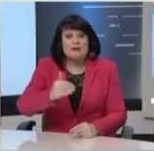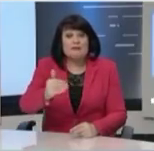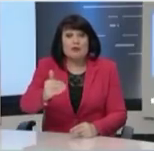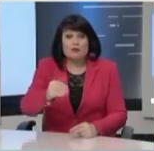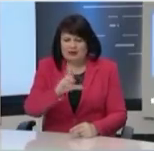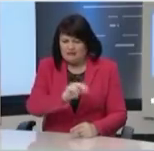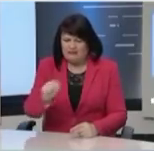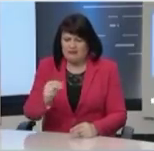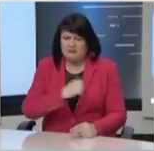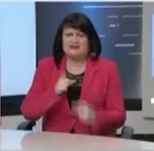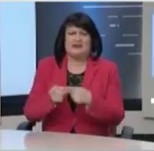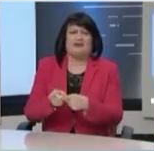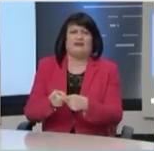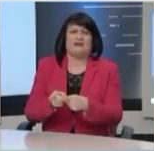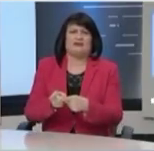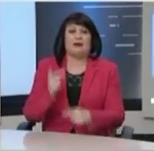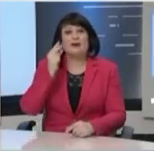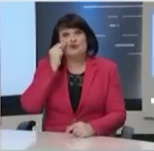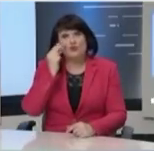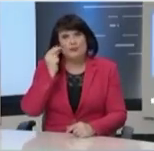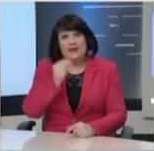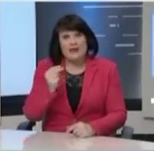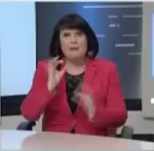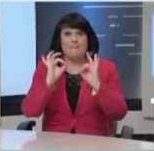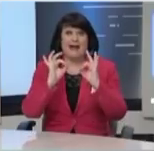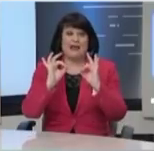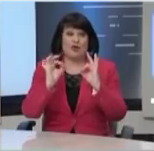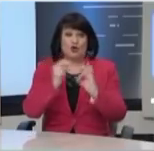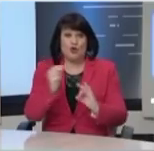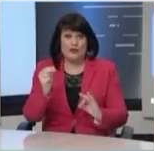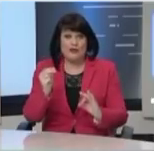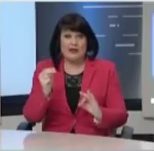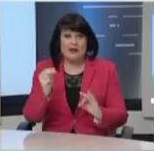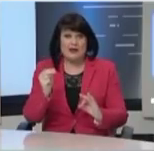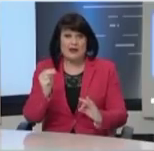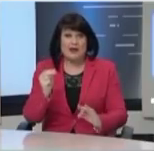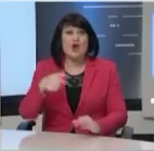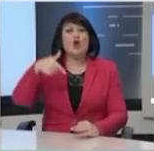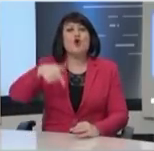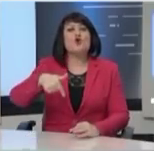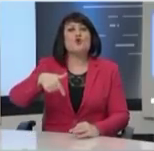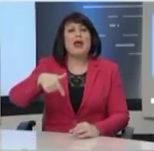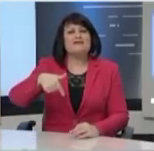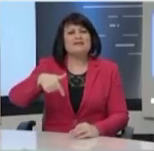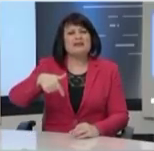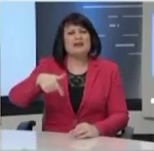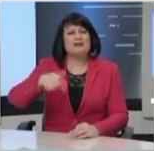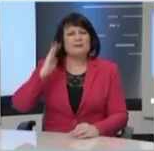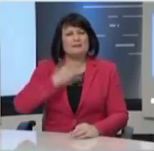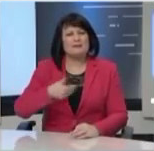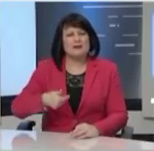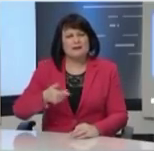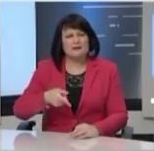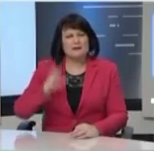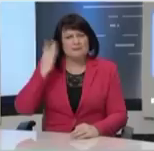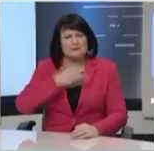στο προσφυγικό. Και στο μακεδονικό συμπλέεται απόλυτα με τον κύριο Γκρουεύσκη και τους υπερεθνικιστές στην